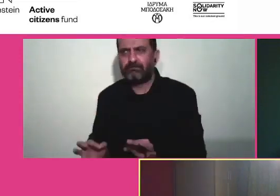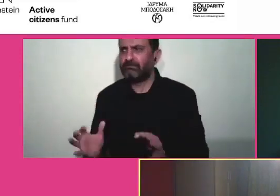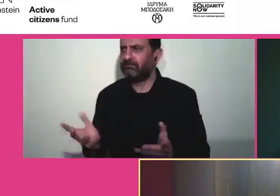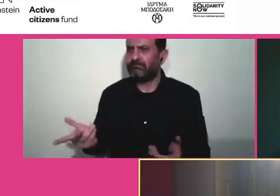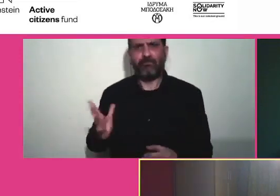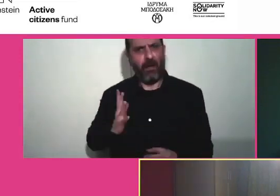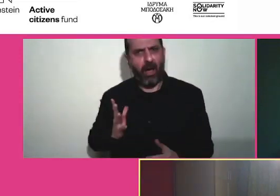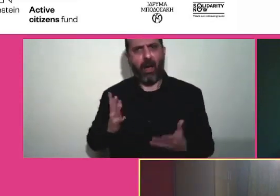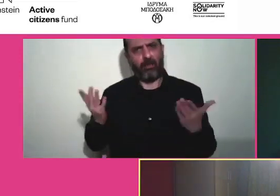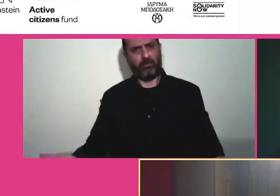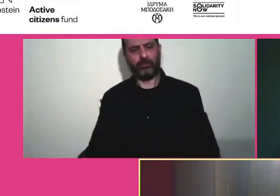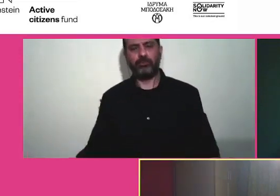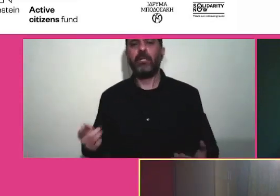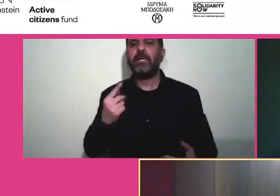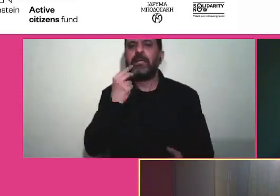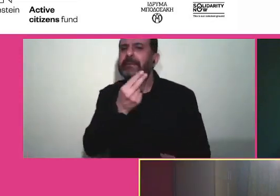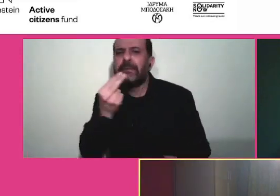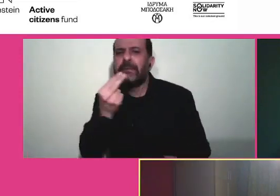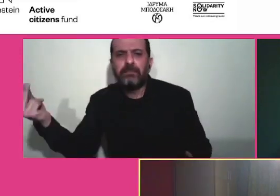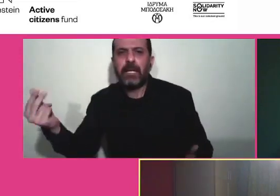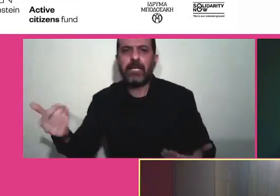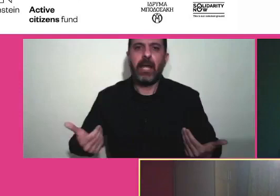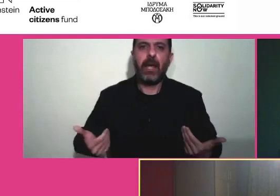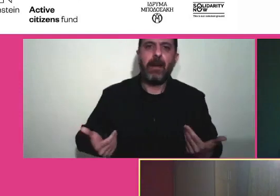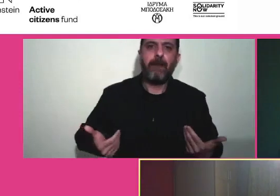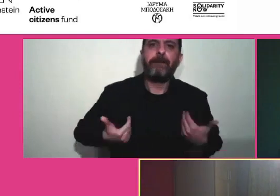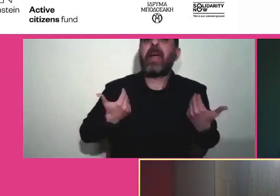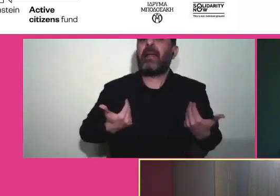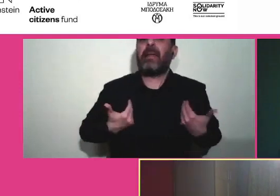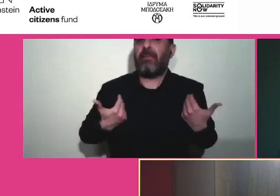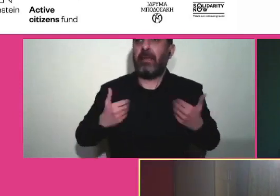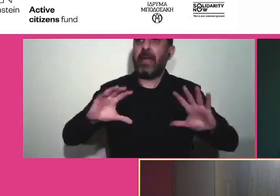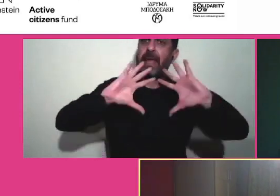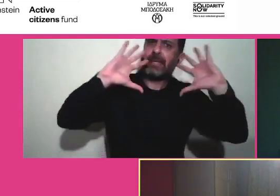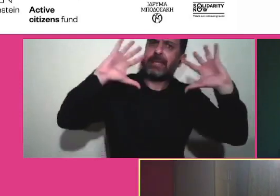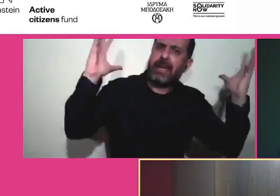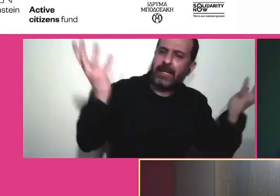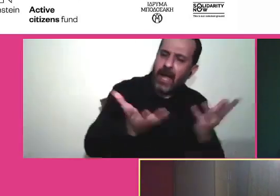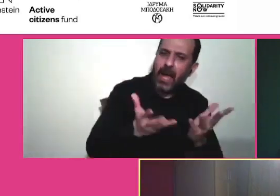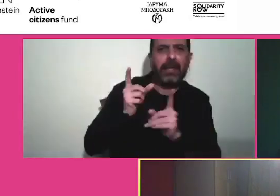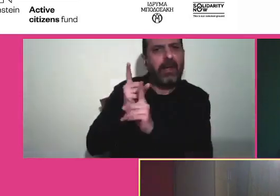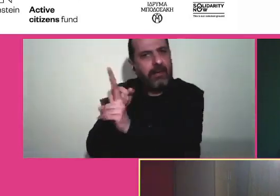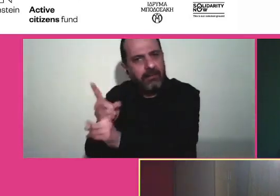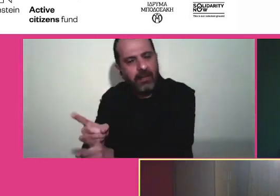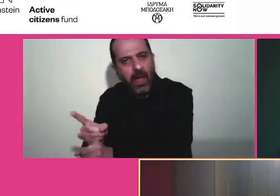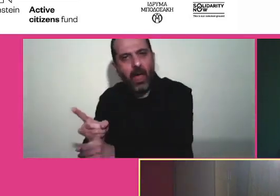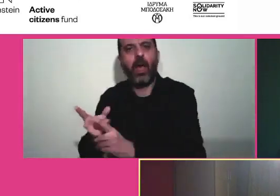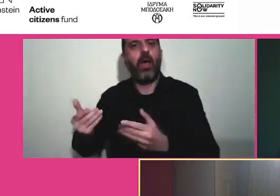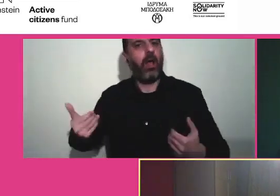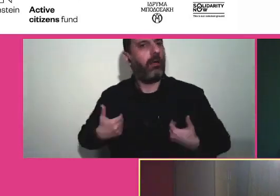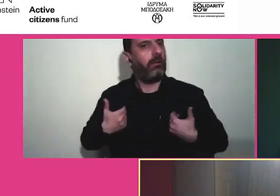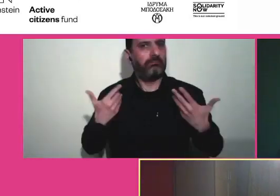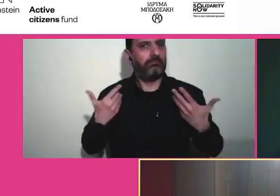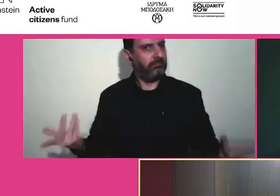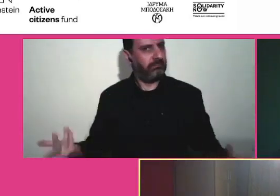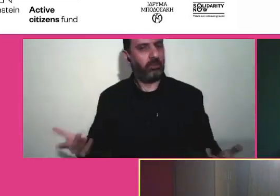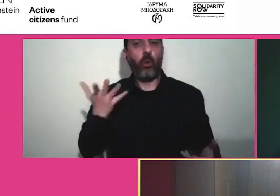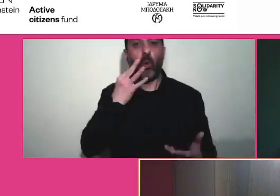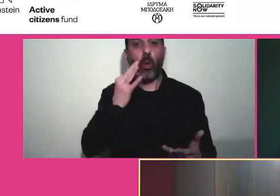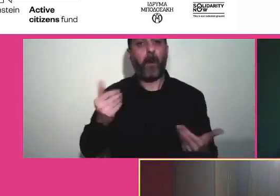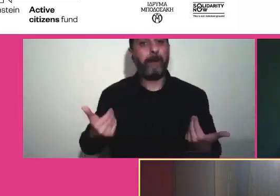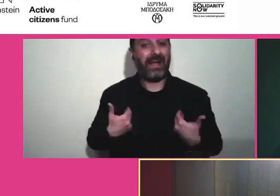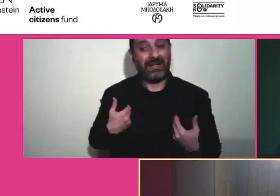για τα ωφέλη των παιχνιδιών σε γενικό και σε ειδικό πλαίσιο, καθώς όπως γνωρίζουμε τα παιχνίδια έχουν προσαρμοστεί για τα άτομα με αναπηρία.